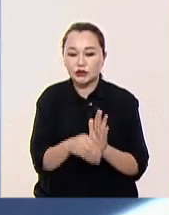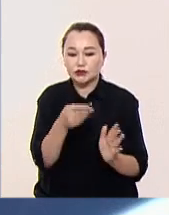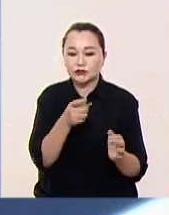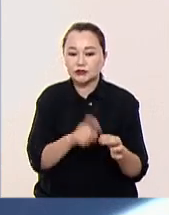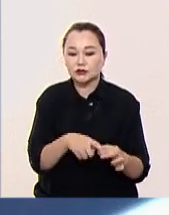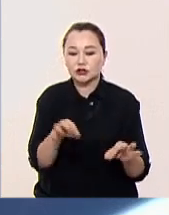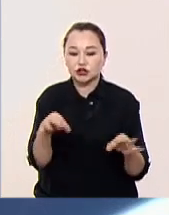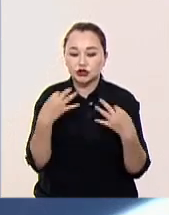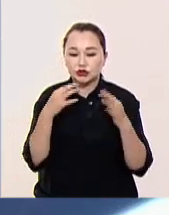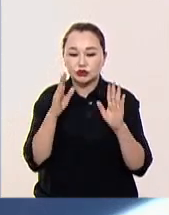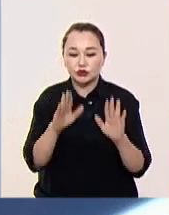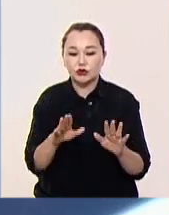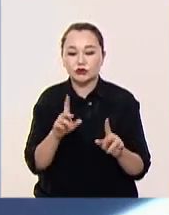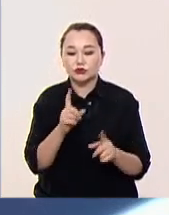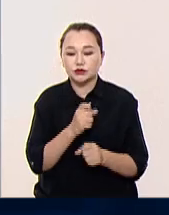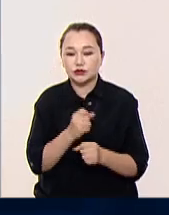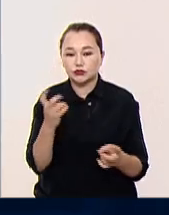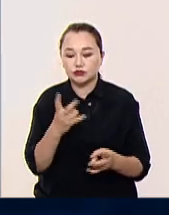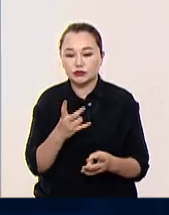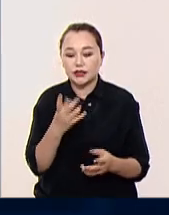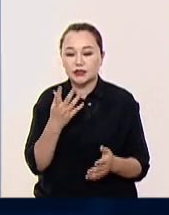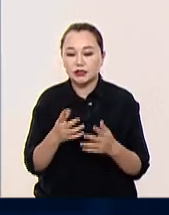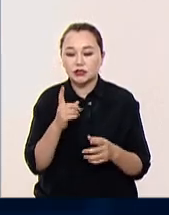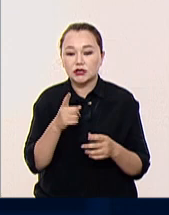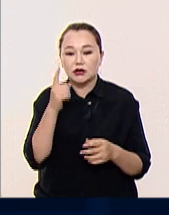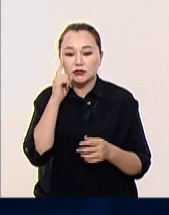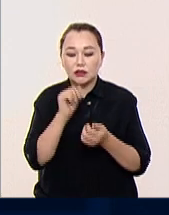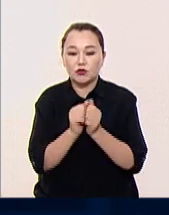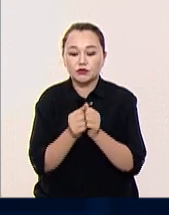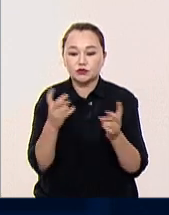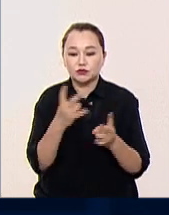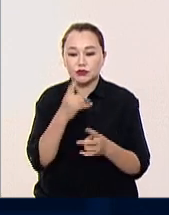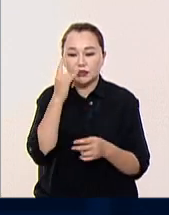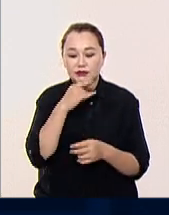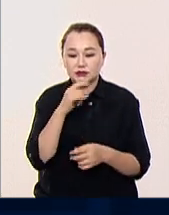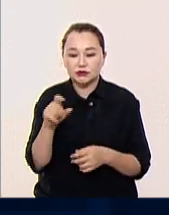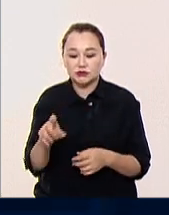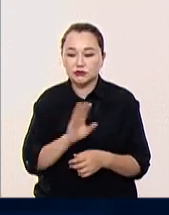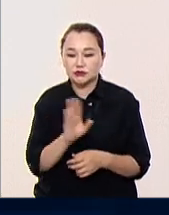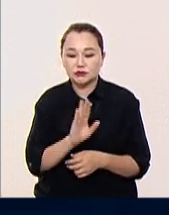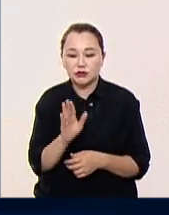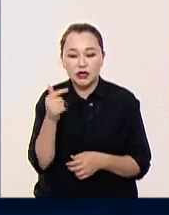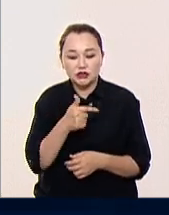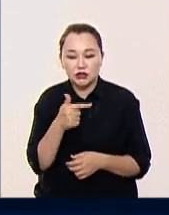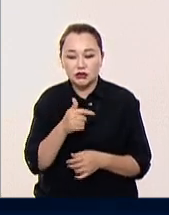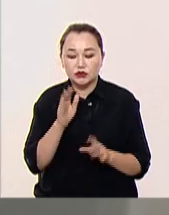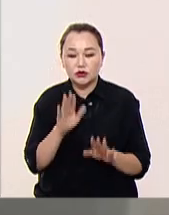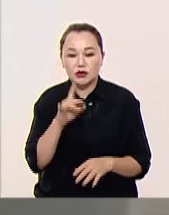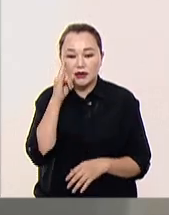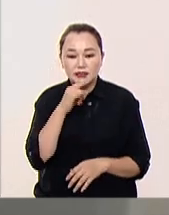рұқсат берсеңіздер болды деген жағдайда не істеу керек? Бір нәрсені ескеру керек. Олар қазір Қазақстан азаматы емес. Тек қазақ ұлтының